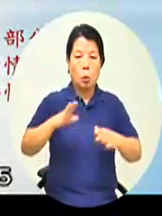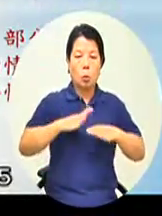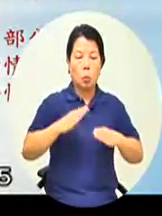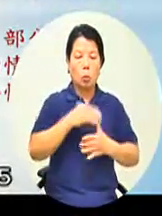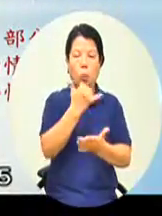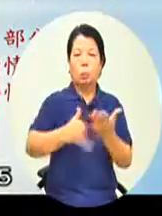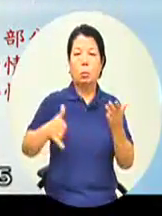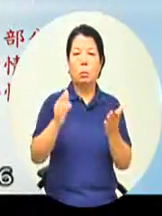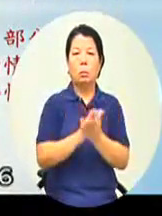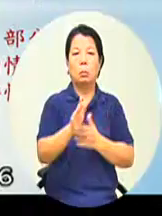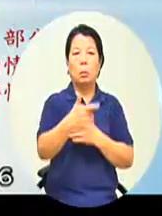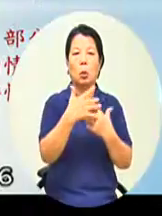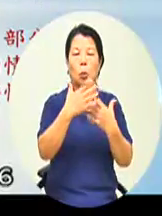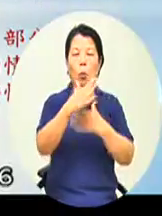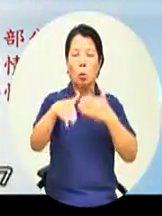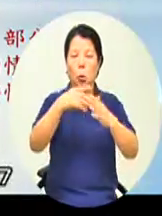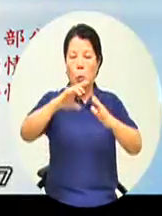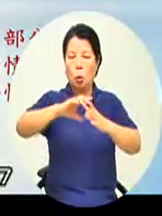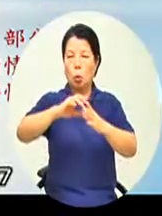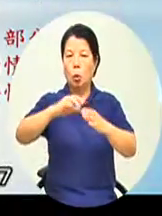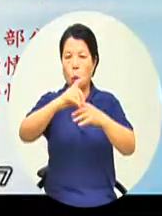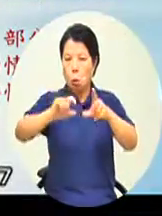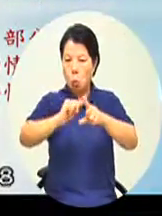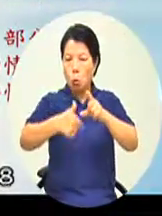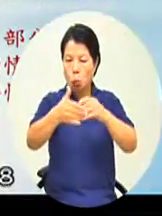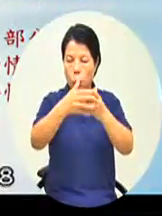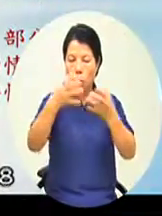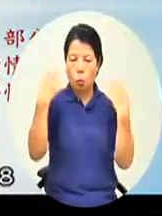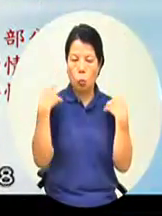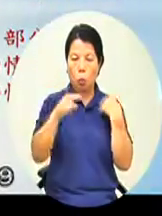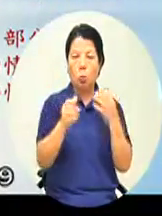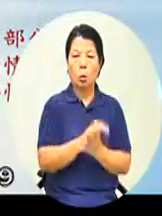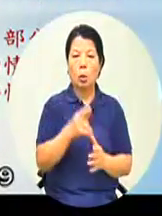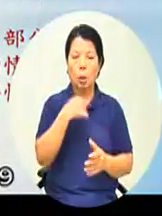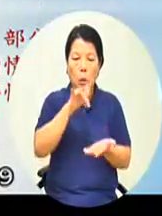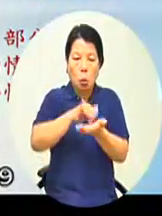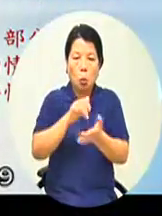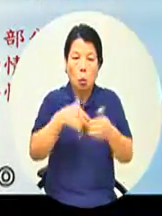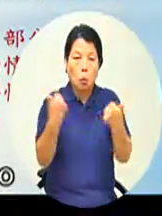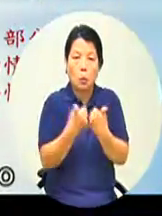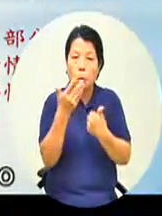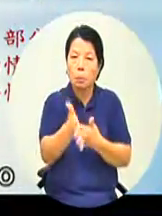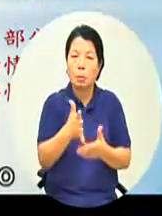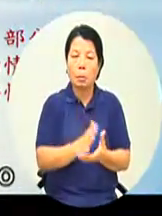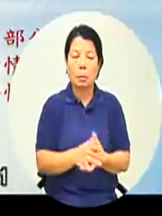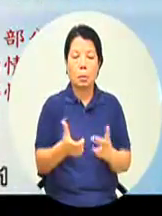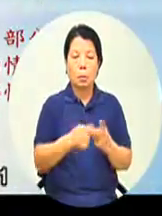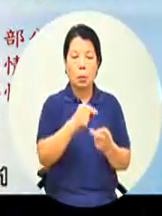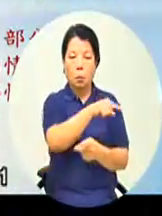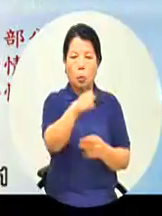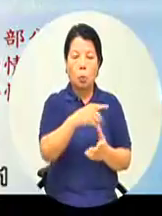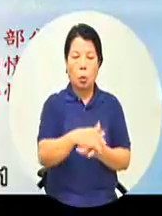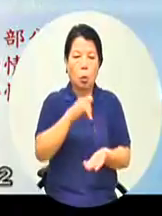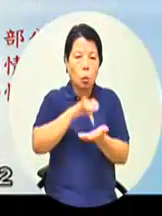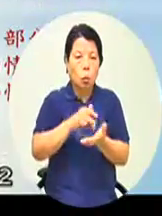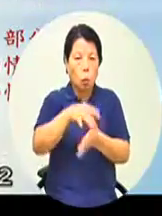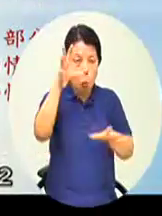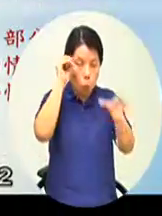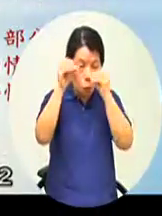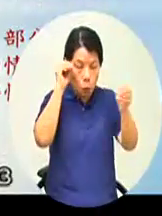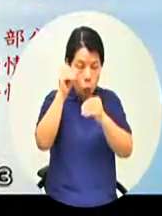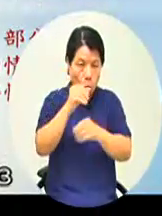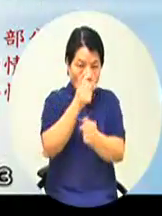人员，这些人可以担任校园的反毒工作吗？可以吗？那他们所拥有的毒品知识可以